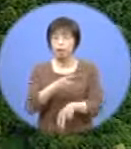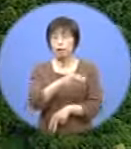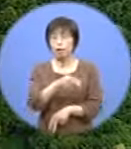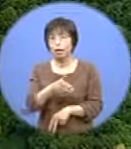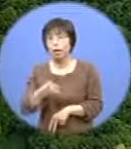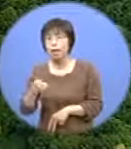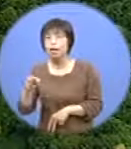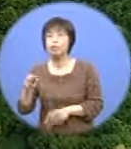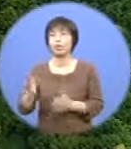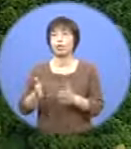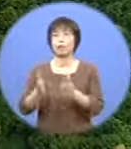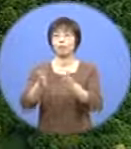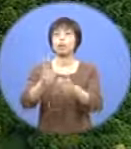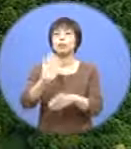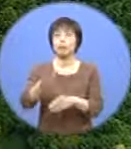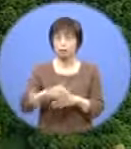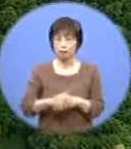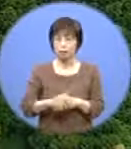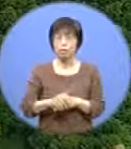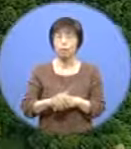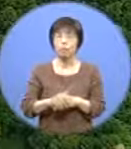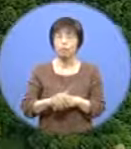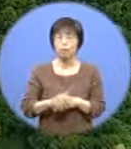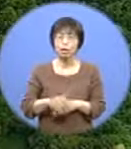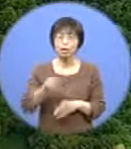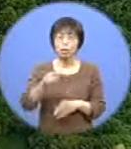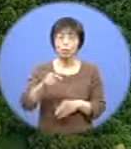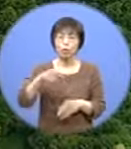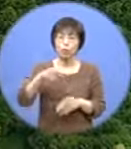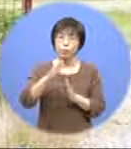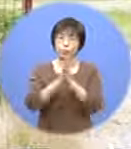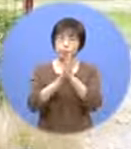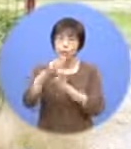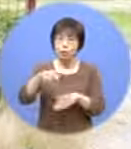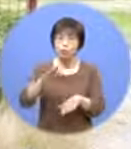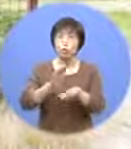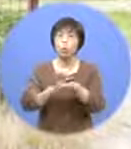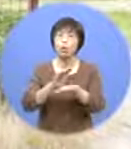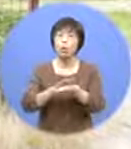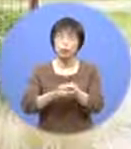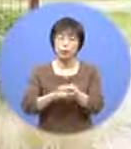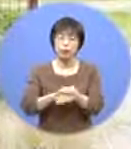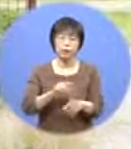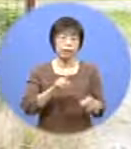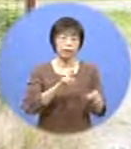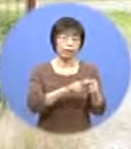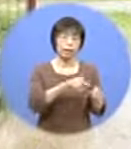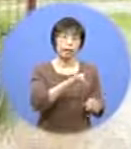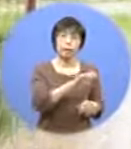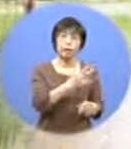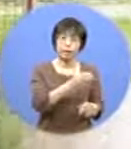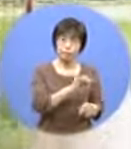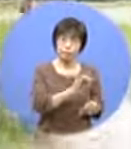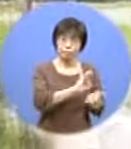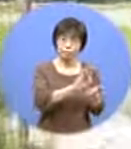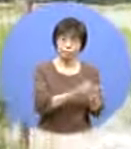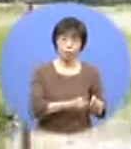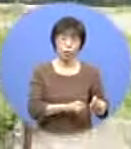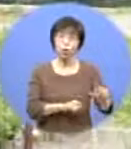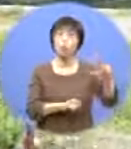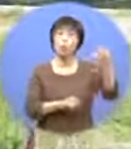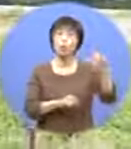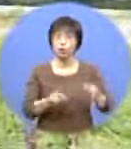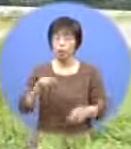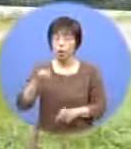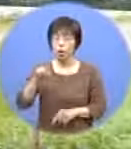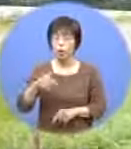。また熊野参詣のルートとしては中辺地が多く利用されたため、大辺地は